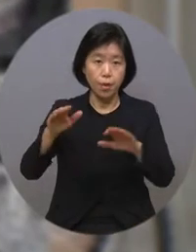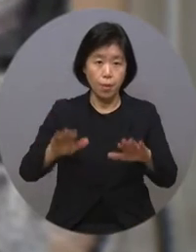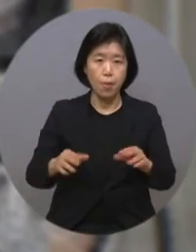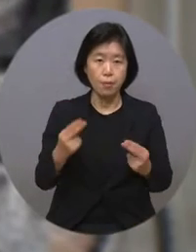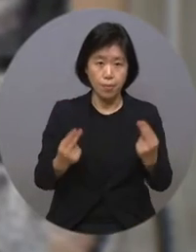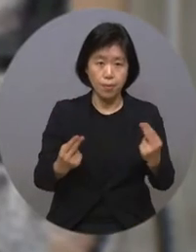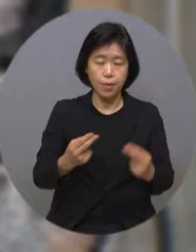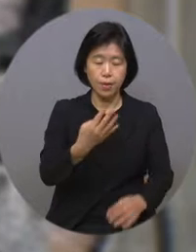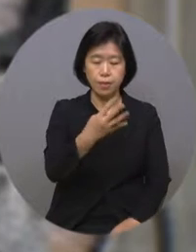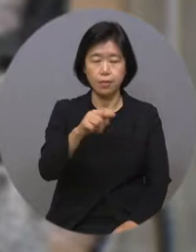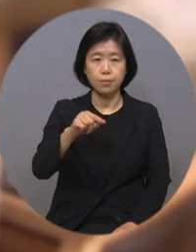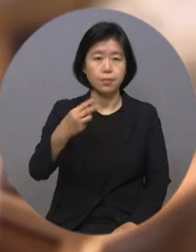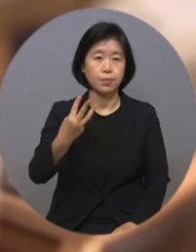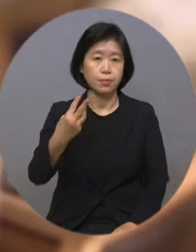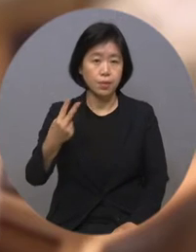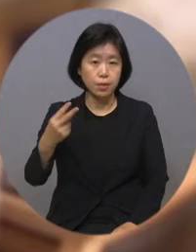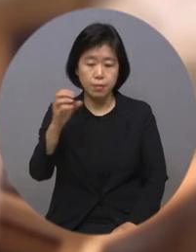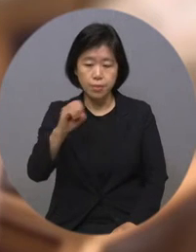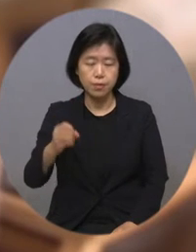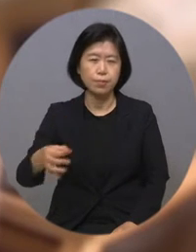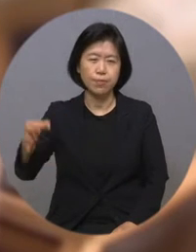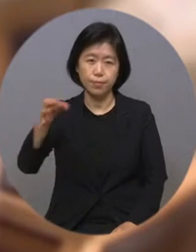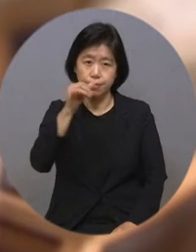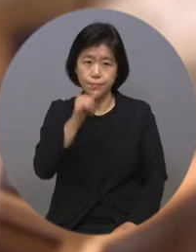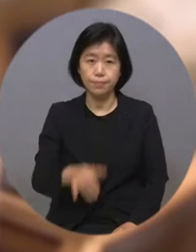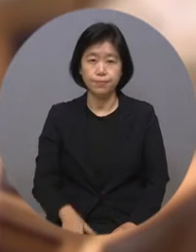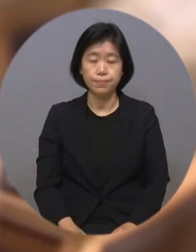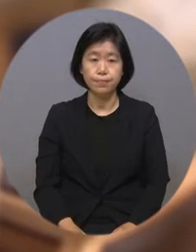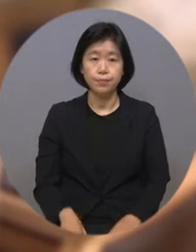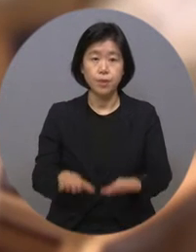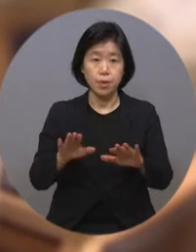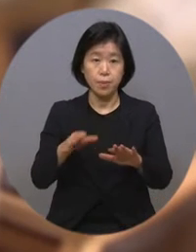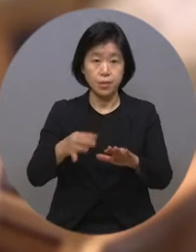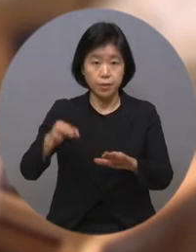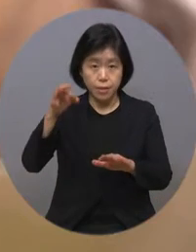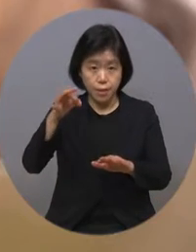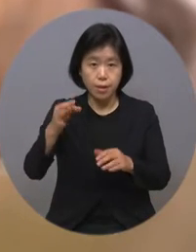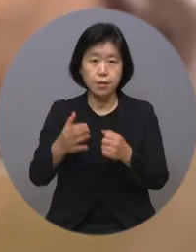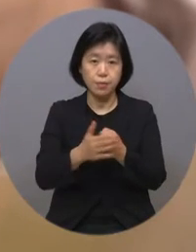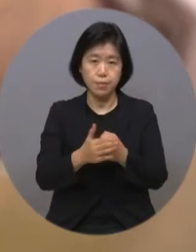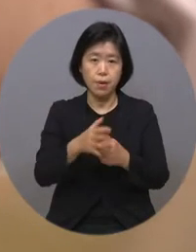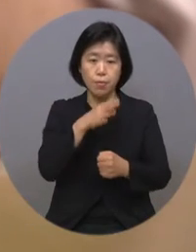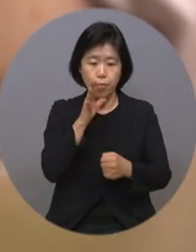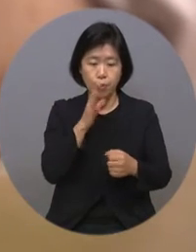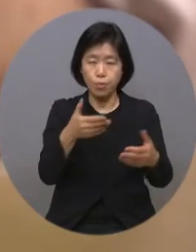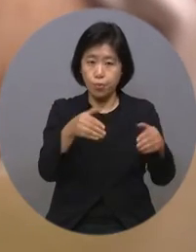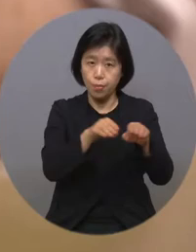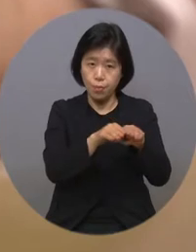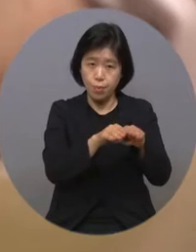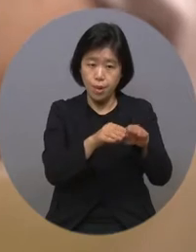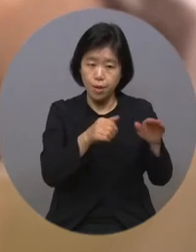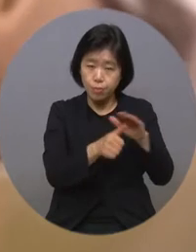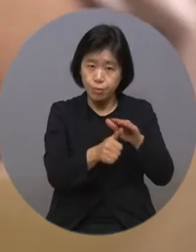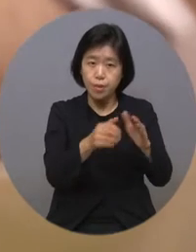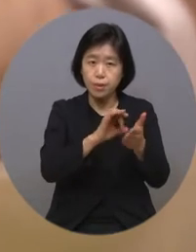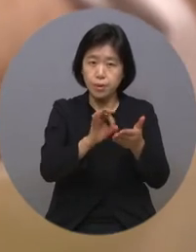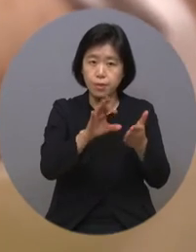평균 4.32% 인상됩니다. 이번 인상으로 노인요양시설을 이용할 경우 하루당